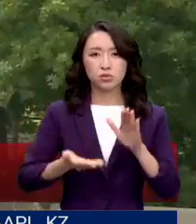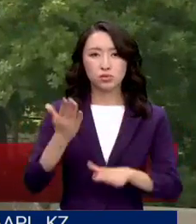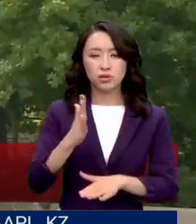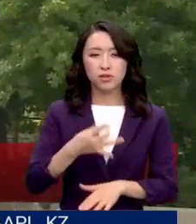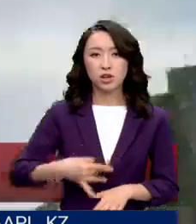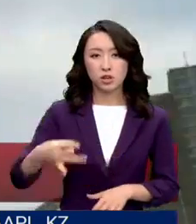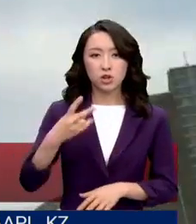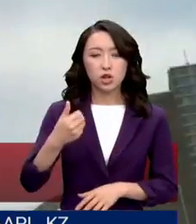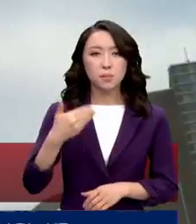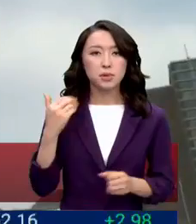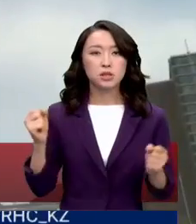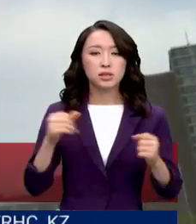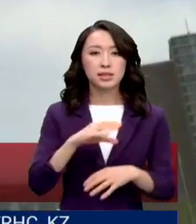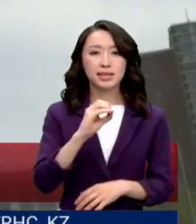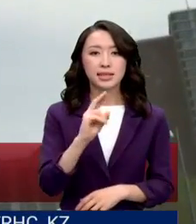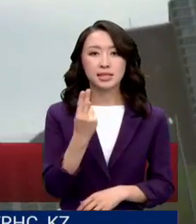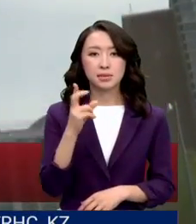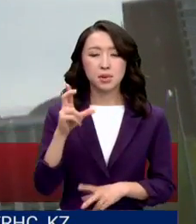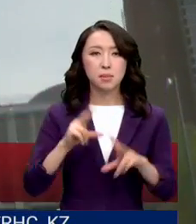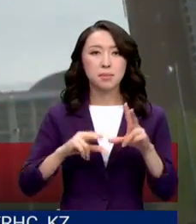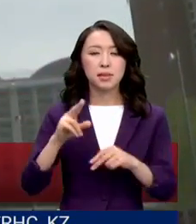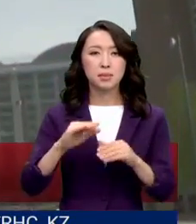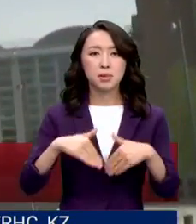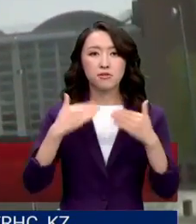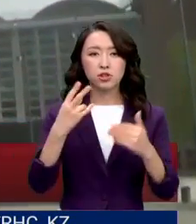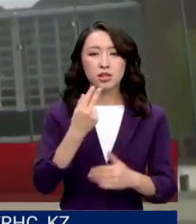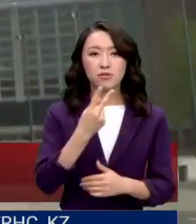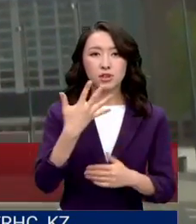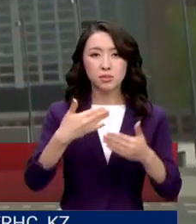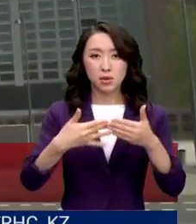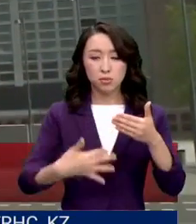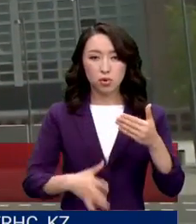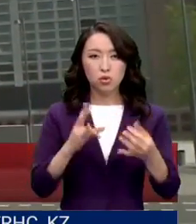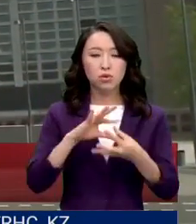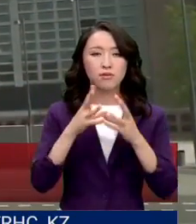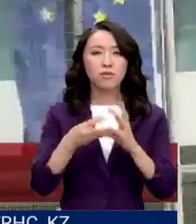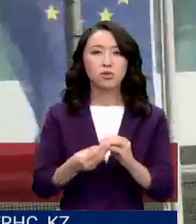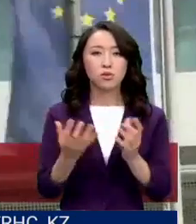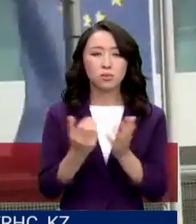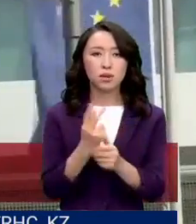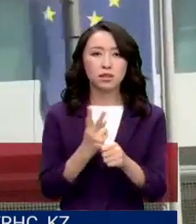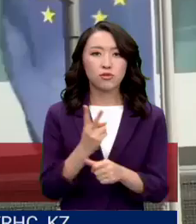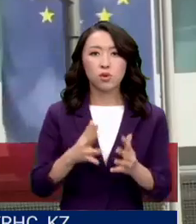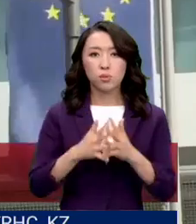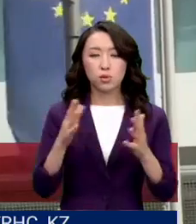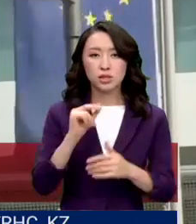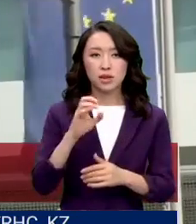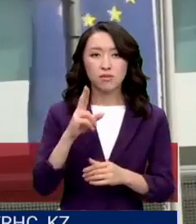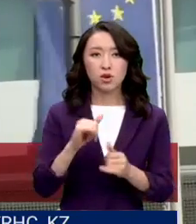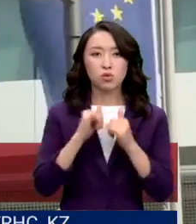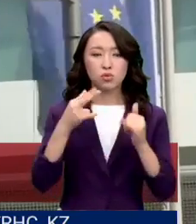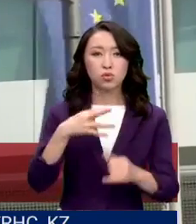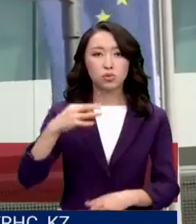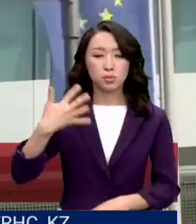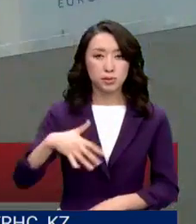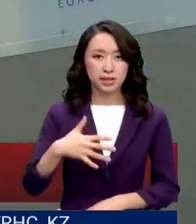регионе. На предыдущем заседании ЕЦБ планировал повышение на 25 пунктов, но в итоге результат стал вдвое больше. Ставка увеличилась до